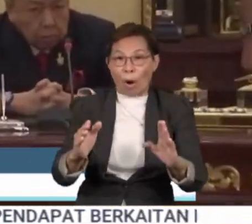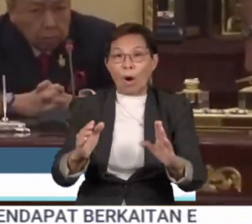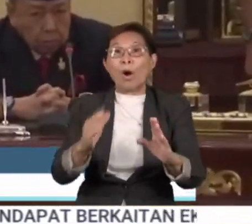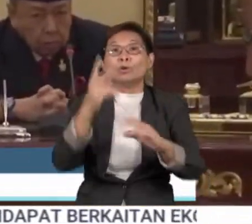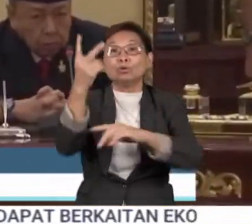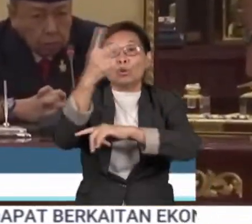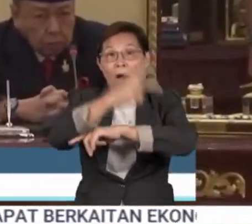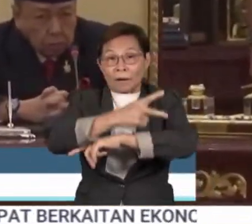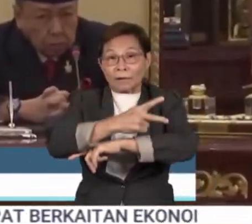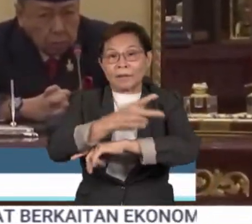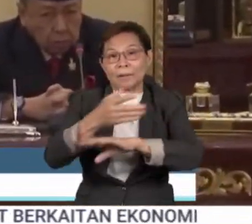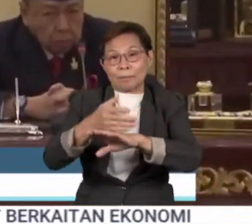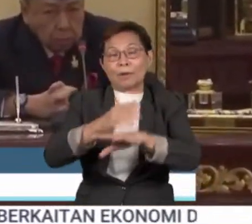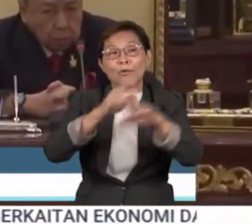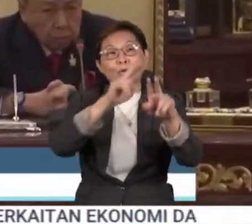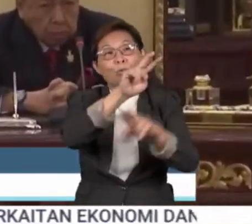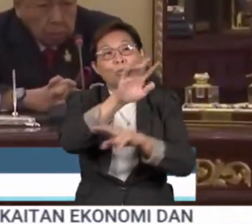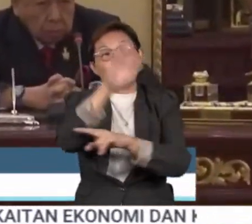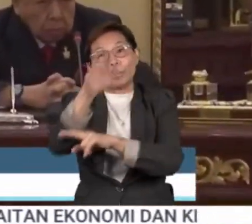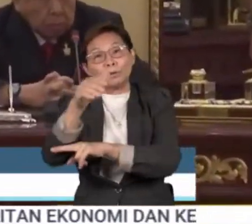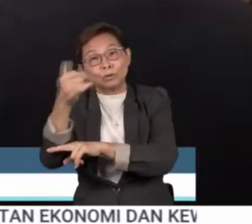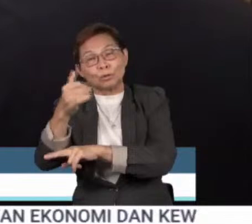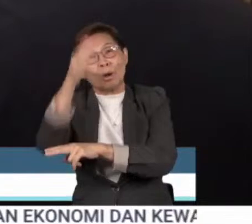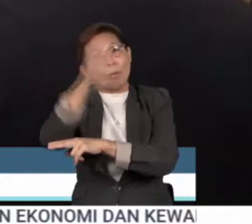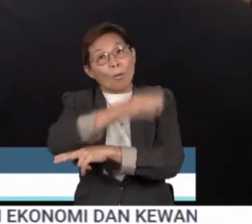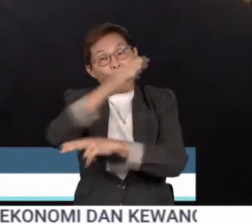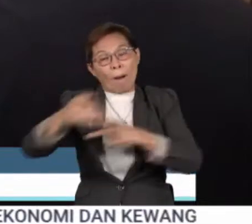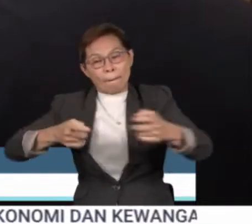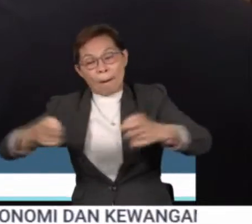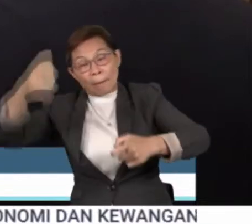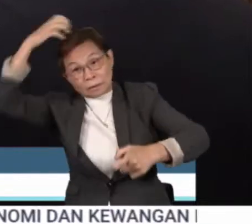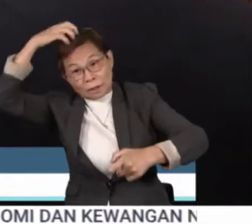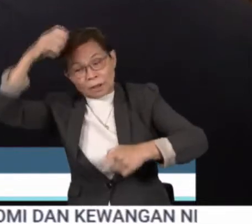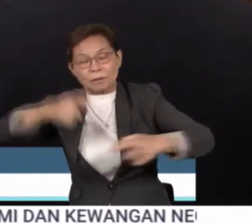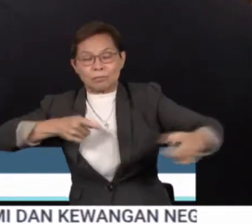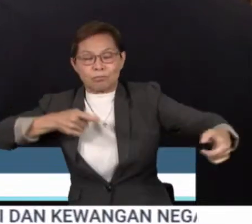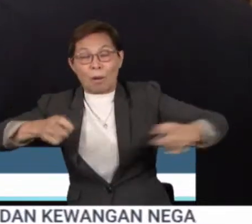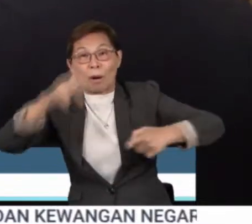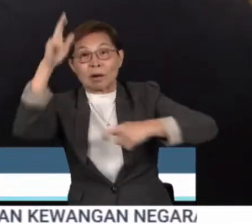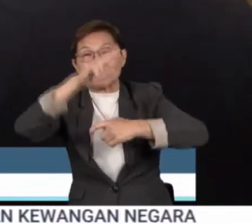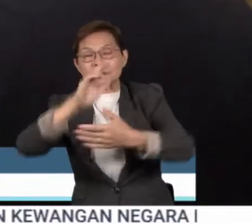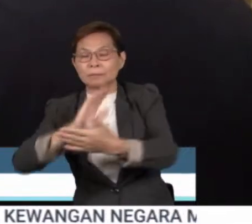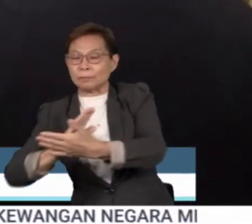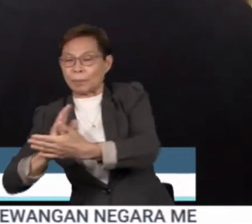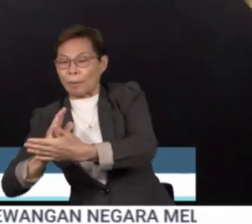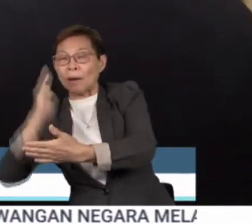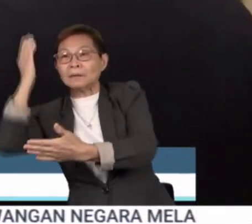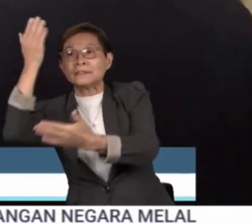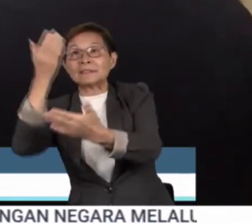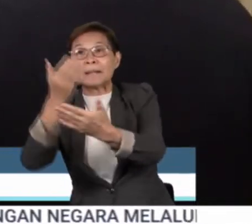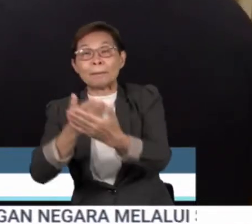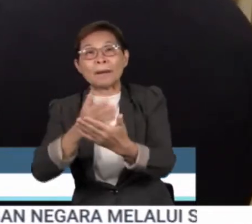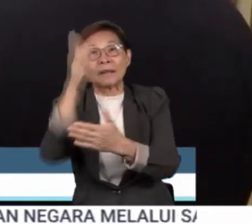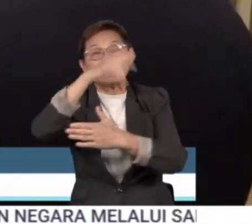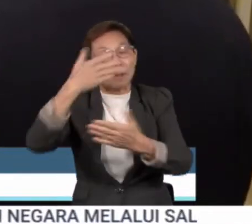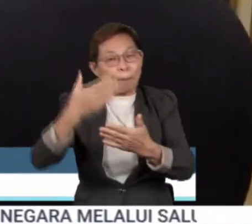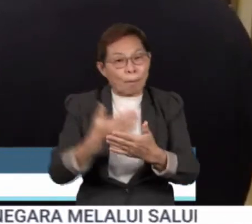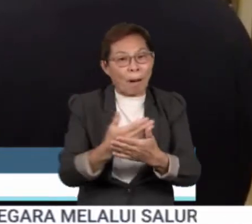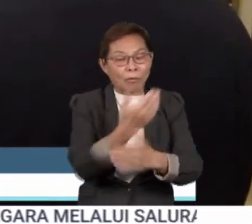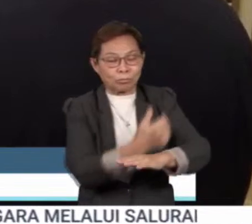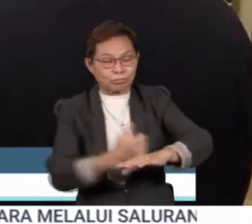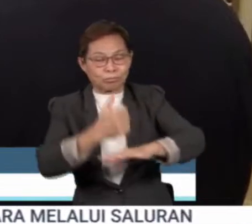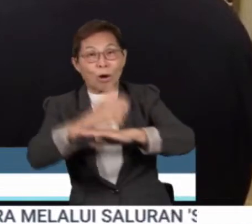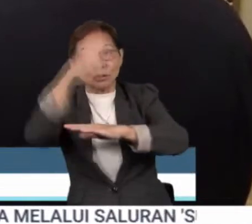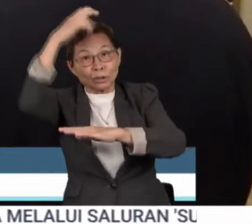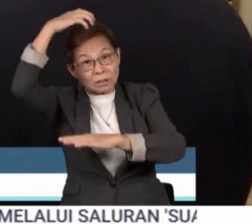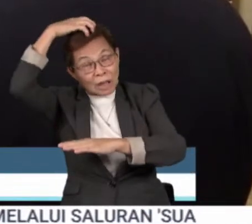25 Jun. Dengan pembubaran itu, pentadbiran Selangor kini ditadbir kerajaan sementara sehingga kerajaan baru dibentuk. Selangor